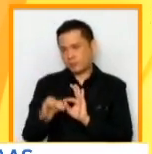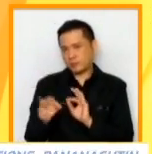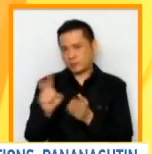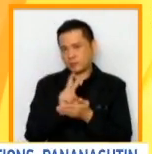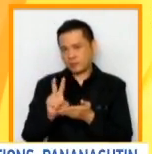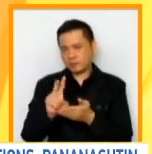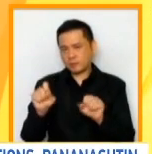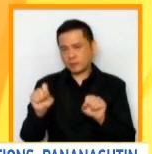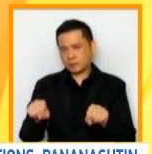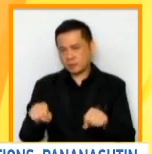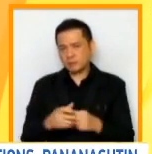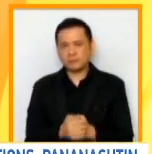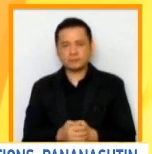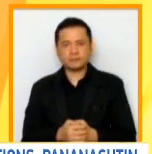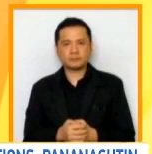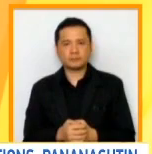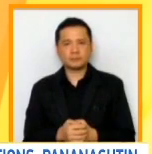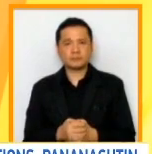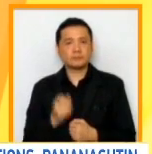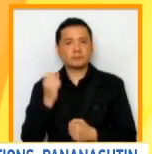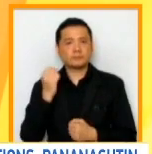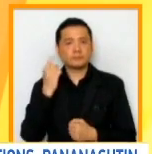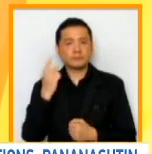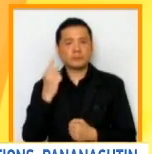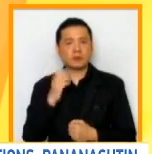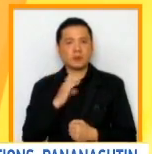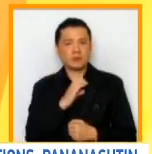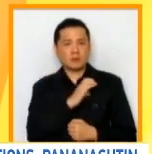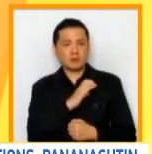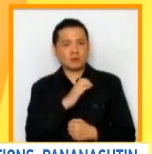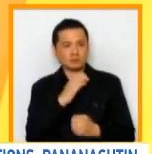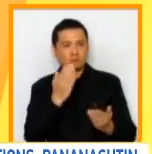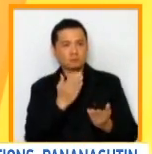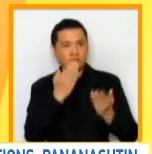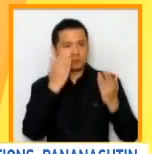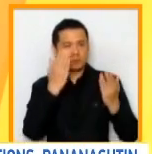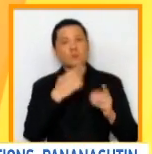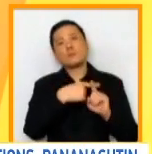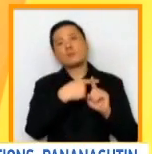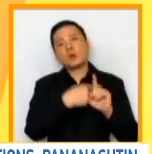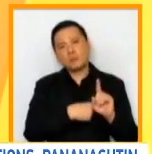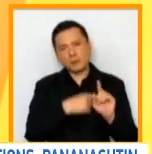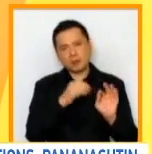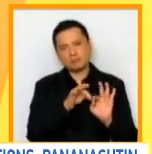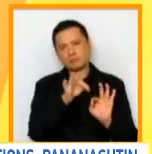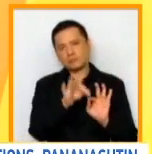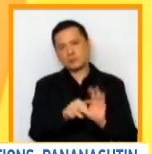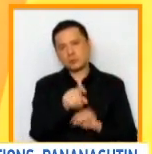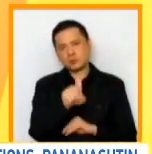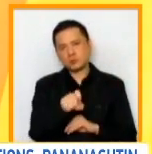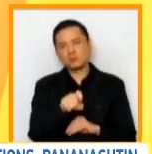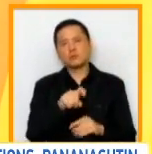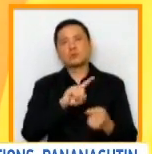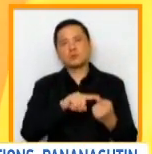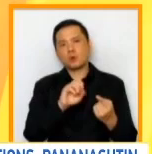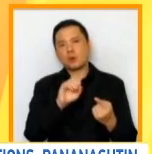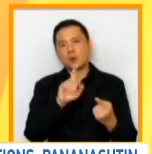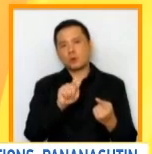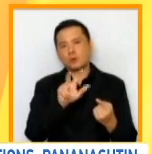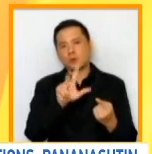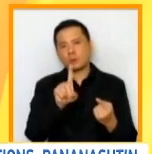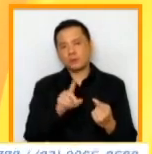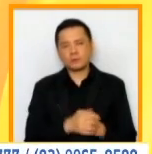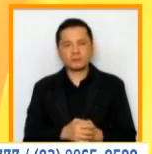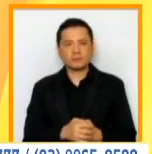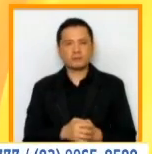Pero ang nais po ng Kongreso, 1 buwan o hanggang October 31 ang extension. Nagbanta pa nga ang Senado na babawasan